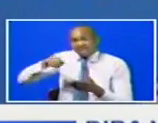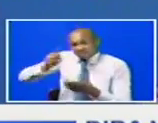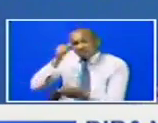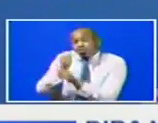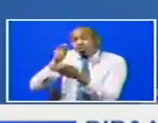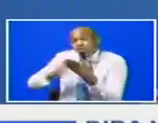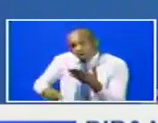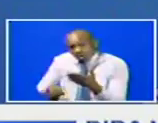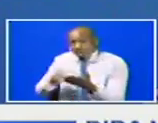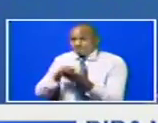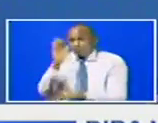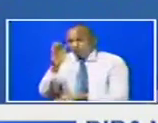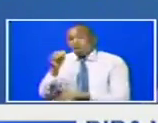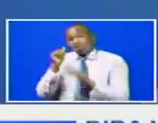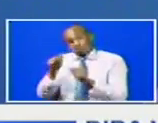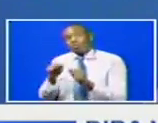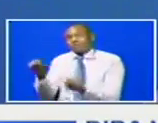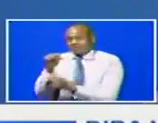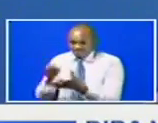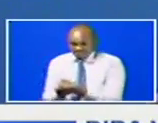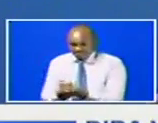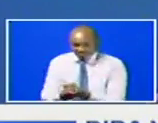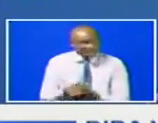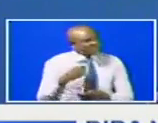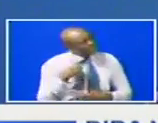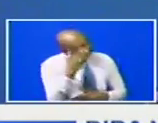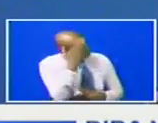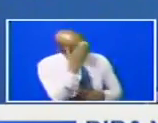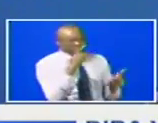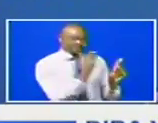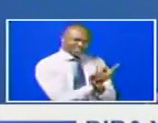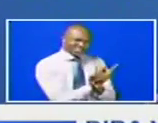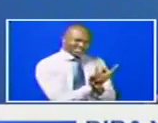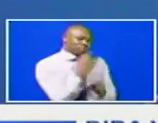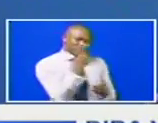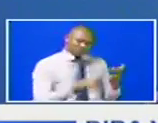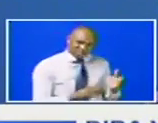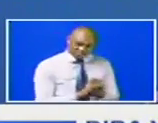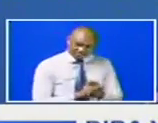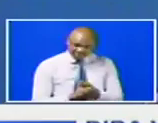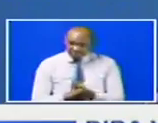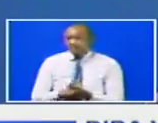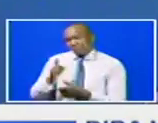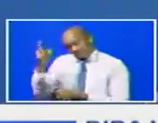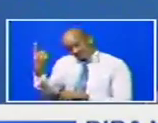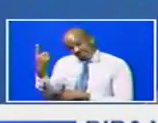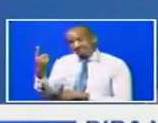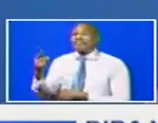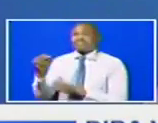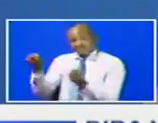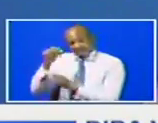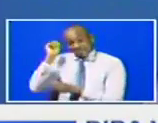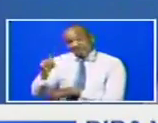watafanya hasa zaidi ili kuweza kuendesha gari. Na tutofautishie mambo mawili hayo ambayo umeyasema. Kitu cha kwanza ni dereva kwanza